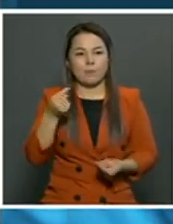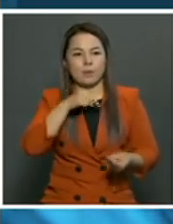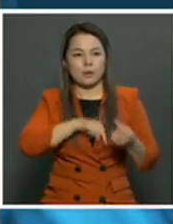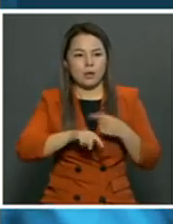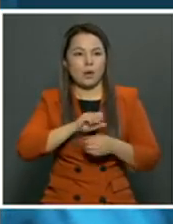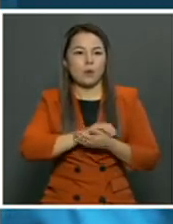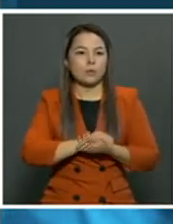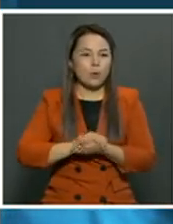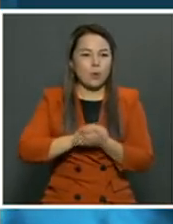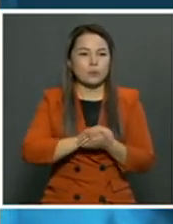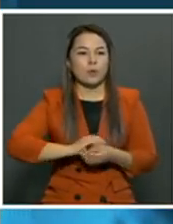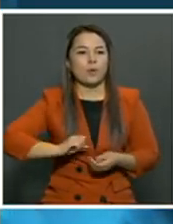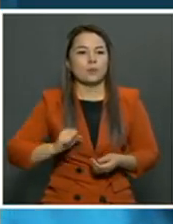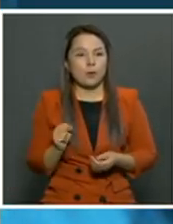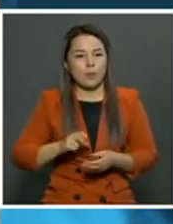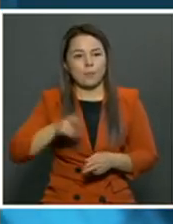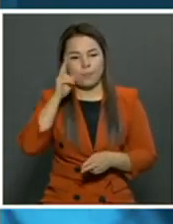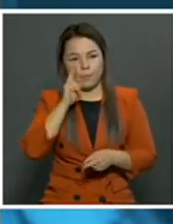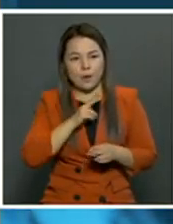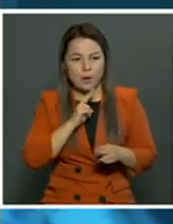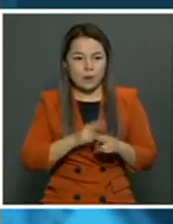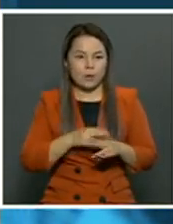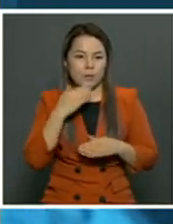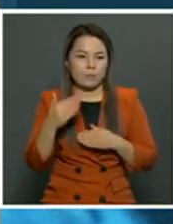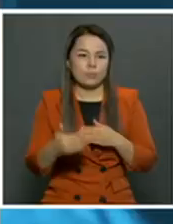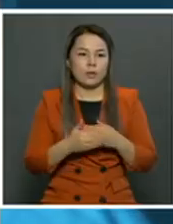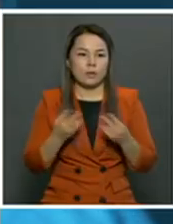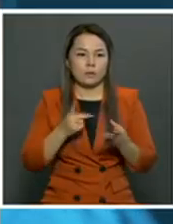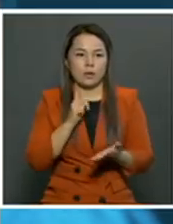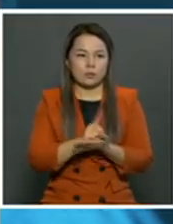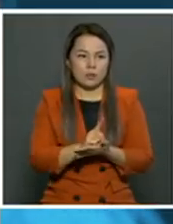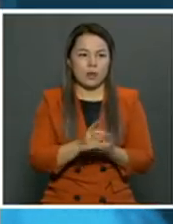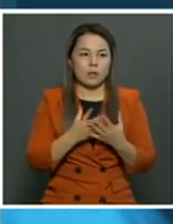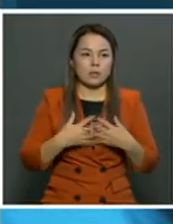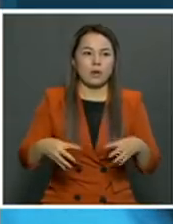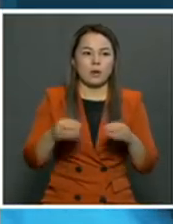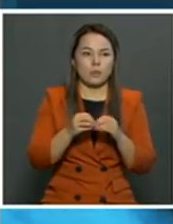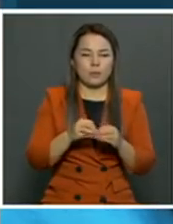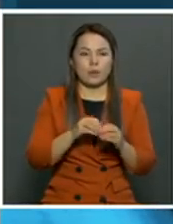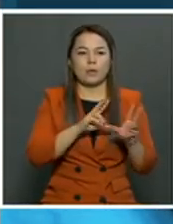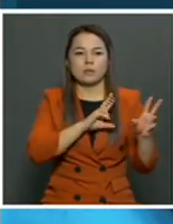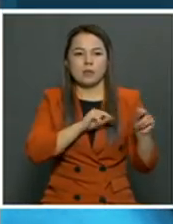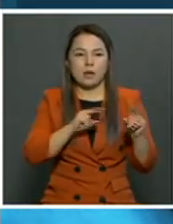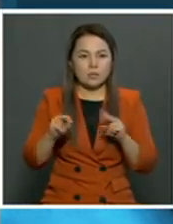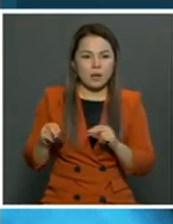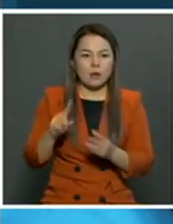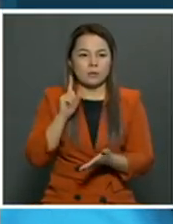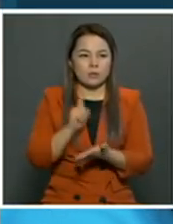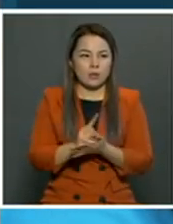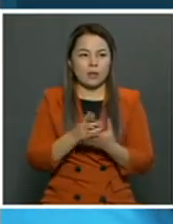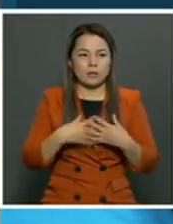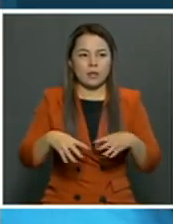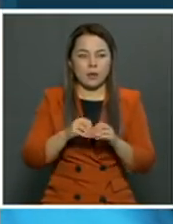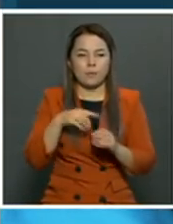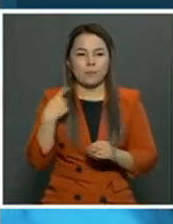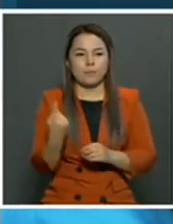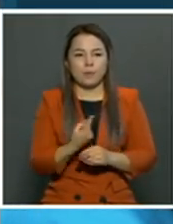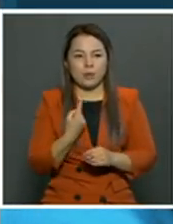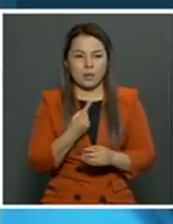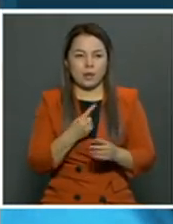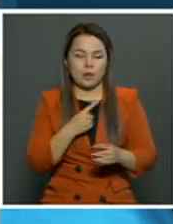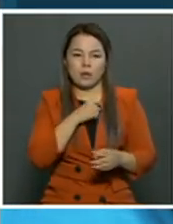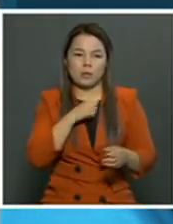бір-бірімізді дос көріп, бауыр көріп, мынау отбасының берекесін келтіріп, отбасында бірге